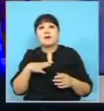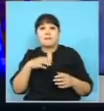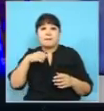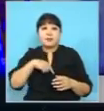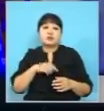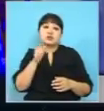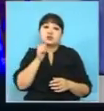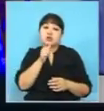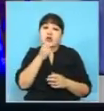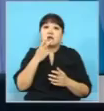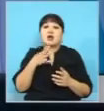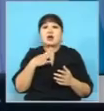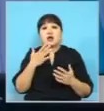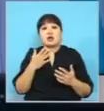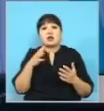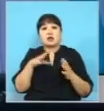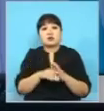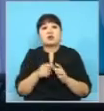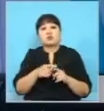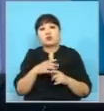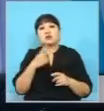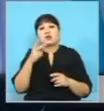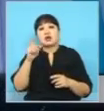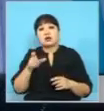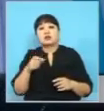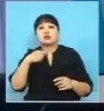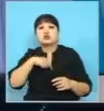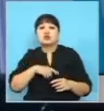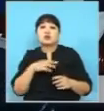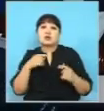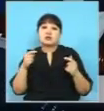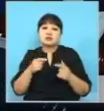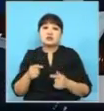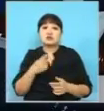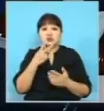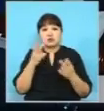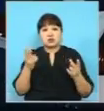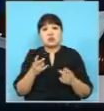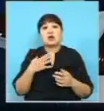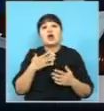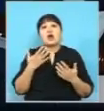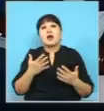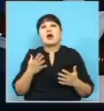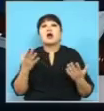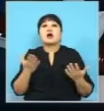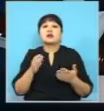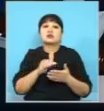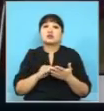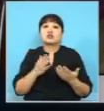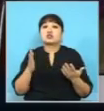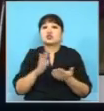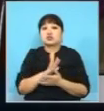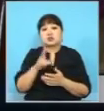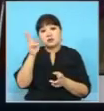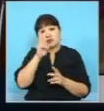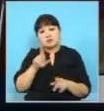іштегі сырыңды жасырмай ағылақты араласың. Бұлда екі адамның жан дүниесінің сәйкестігін көрсетсе керек. Алайда пешенеге не жазылған, ешқашан